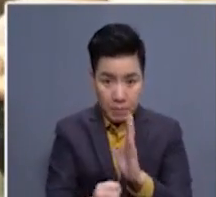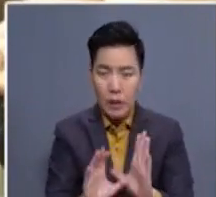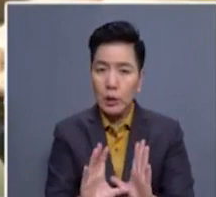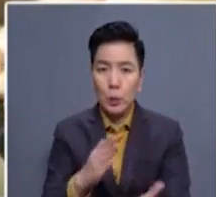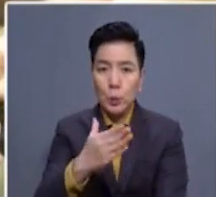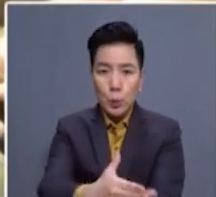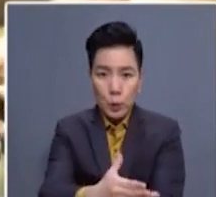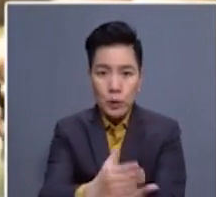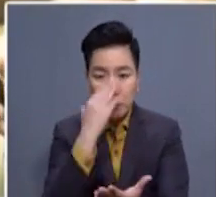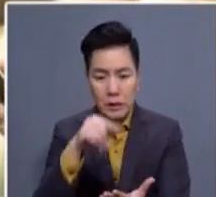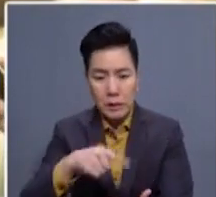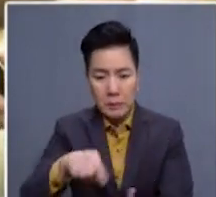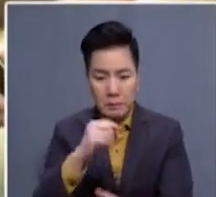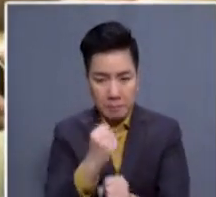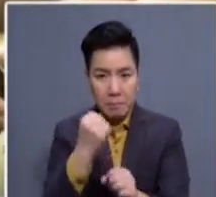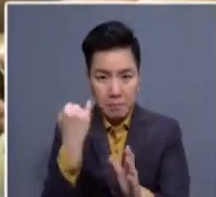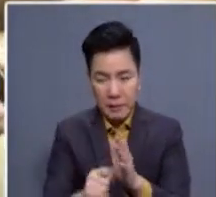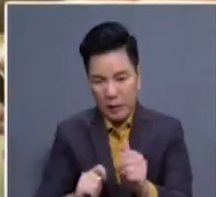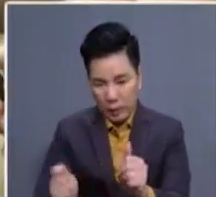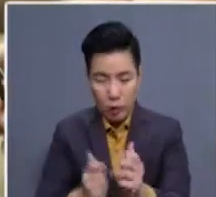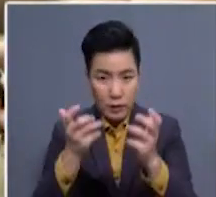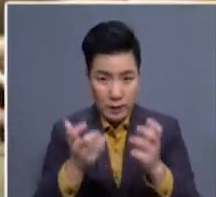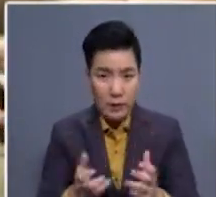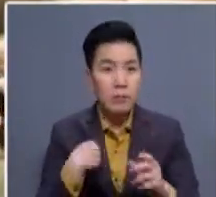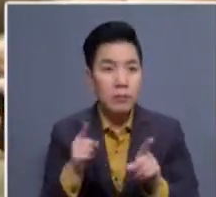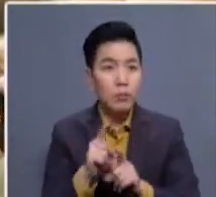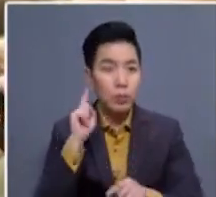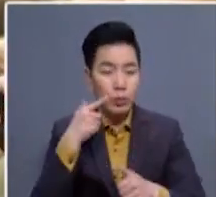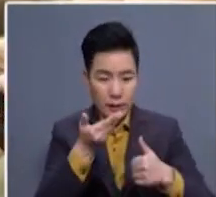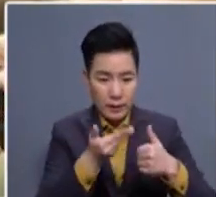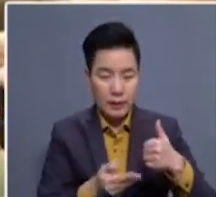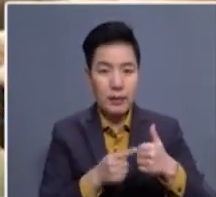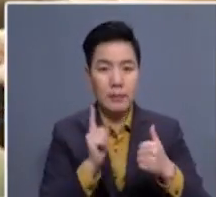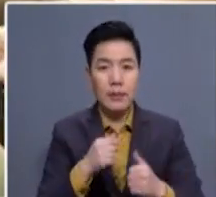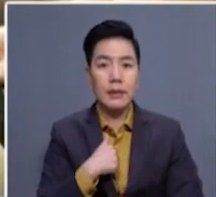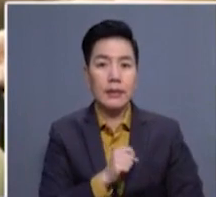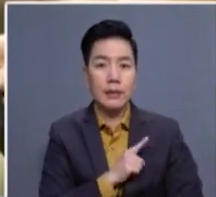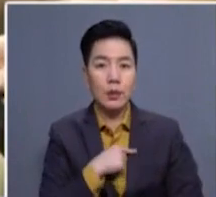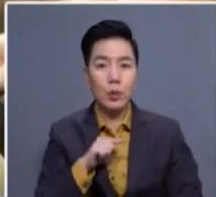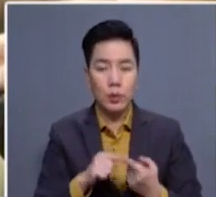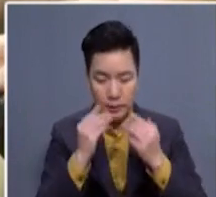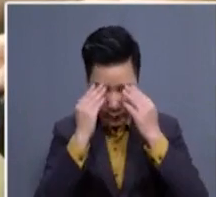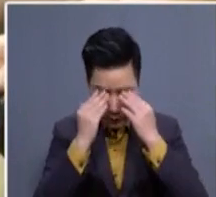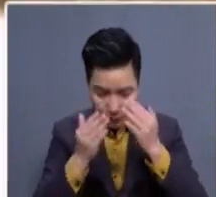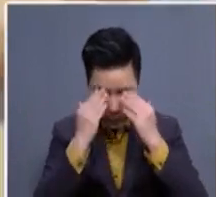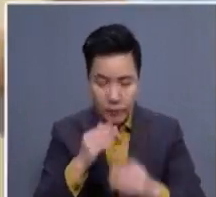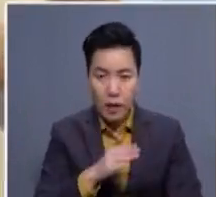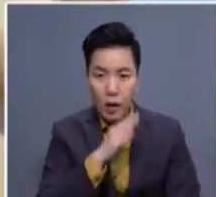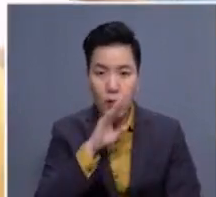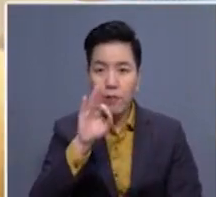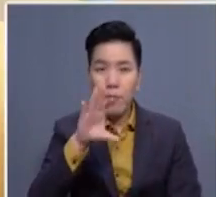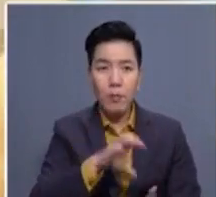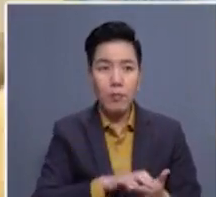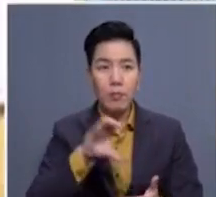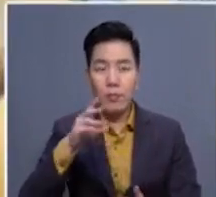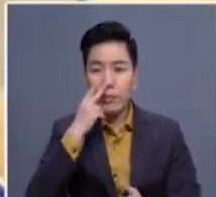ดซะเพราะว่าเป็นความผิดแล้วก็มีอัตราโทษที่สูงค่ะ ตอนนี้ปกติคุณนุกเนี่ยเขานับถือศาสนาอิสลามเลยไม่ใช่ฮะไปปลอม Facebook เ